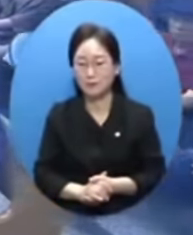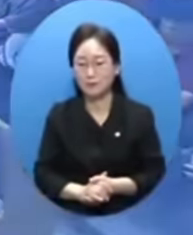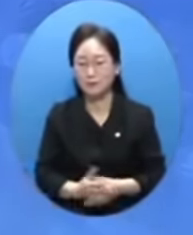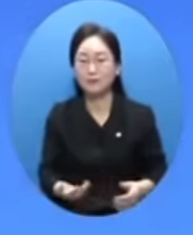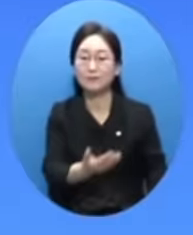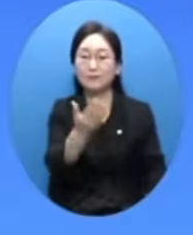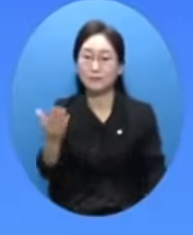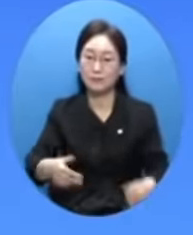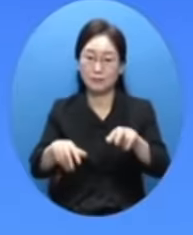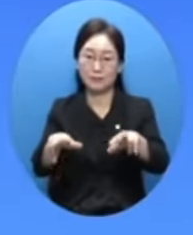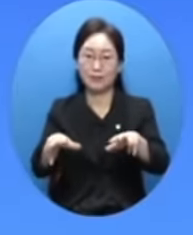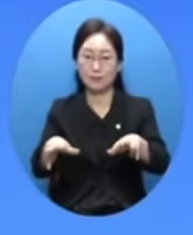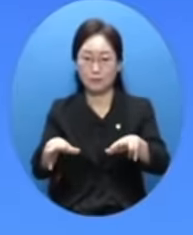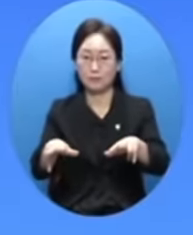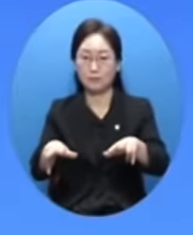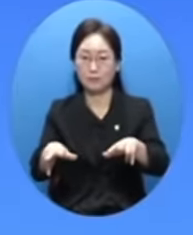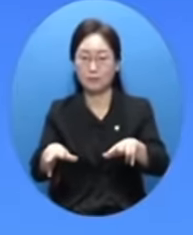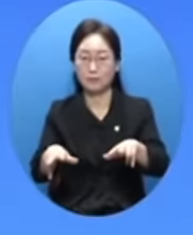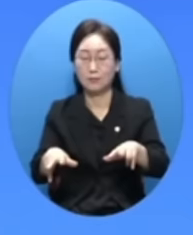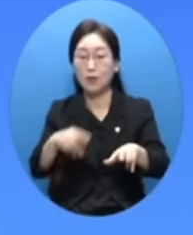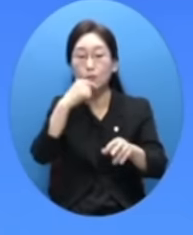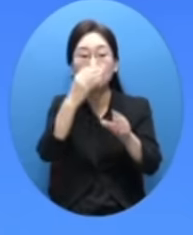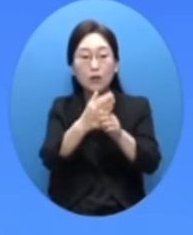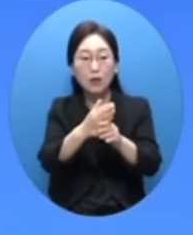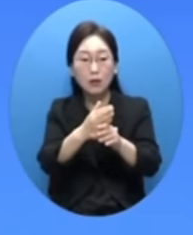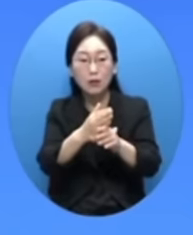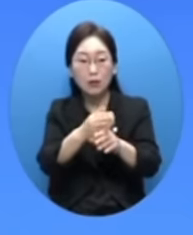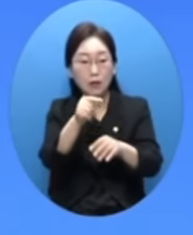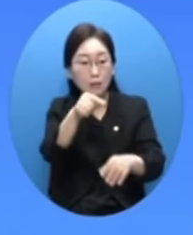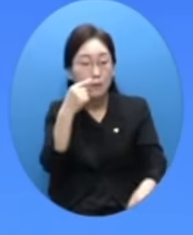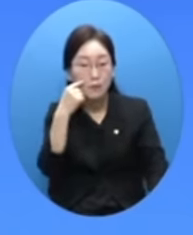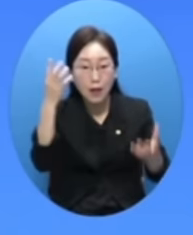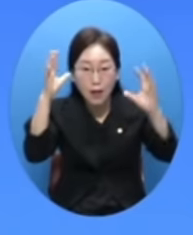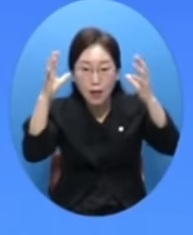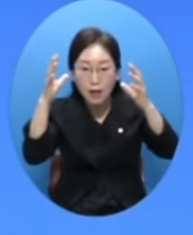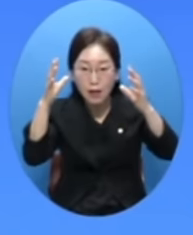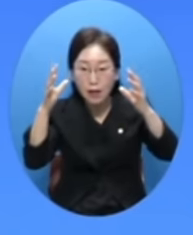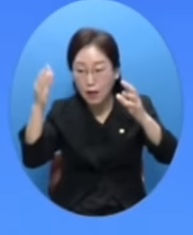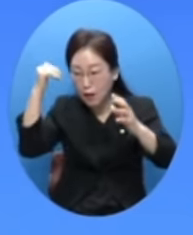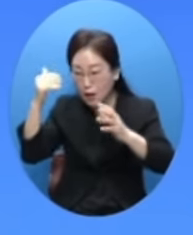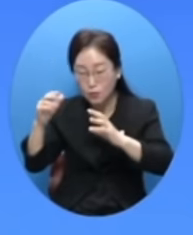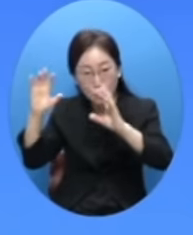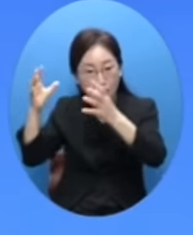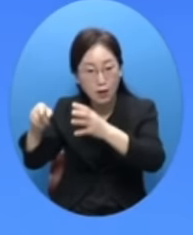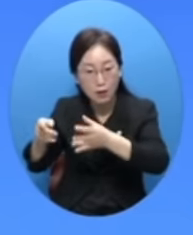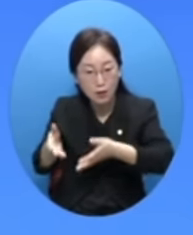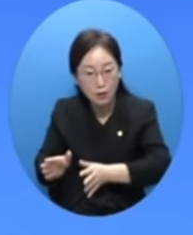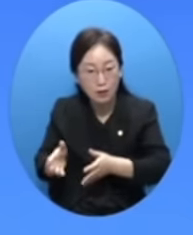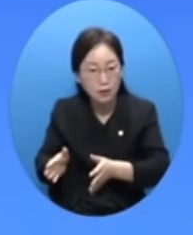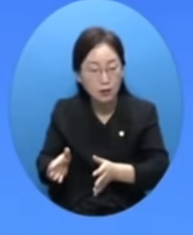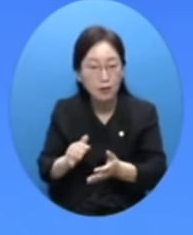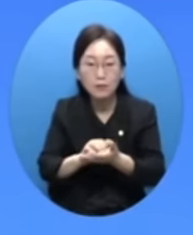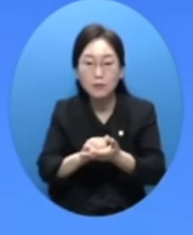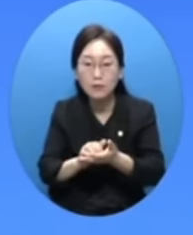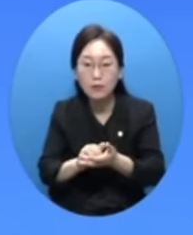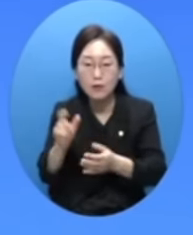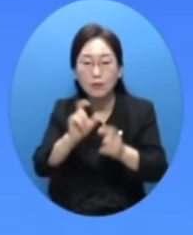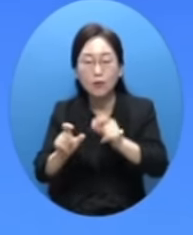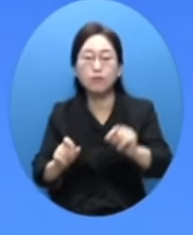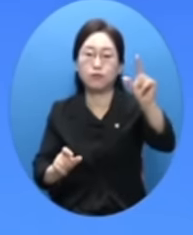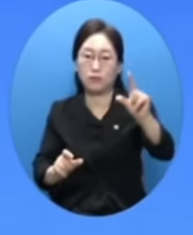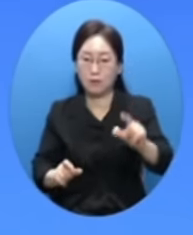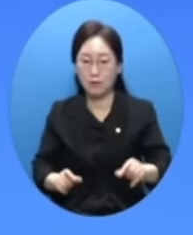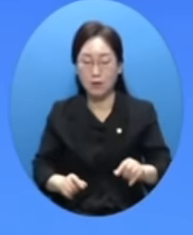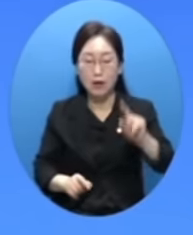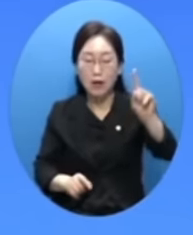여러분 지금 북한의 어린애들이 우리나라 어린애보다 더 많아요. 한 살부터